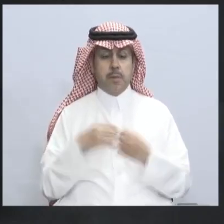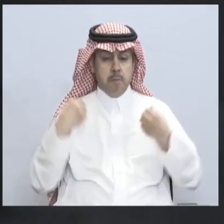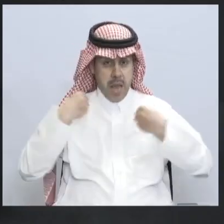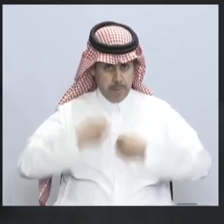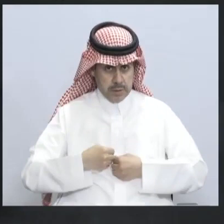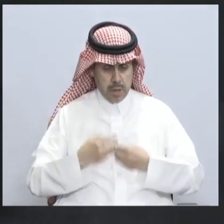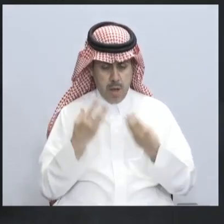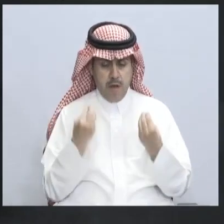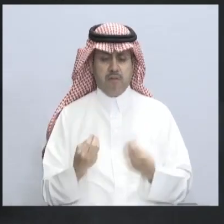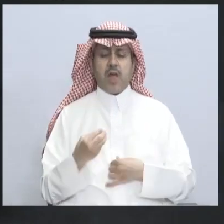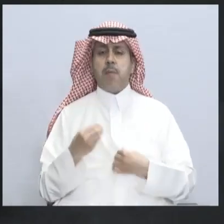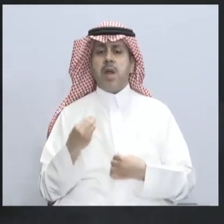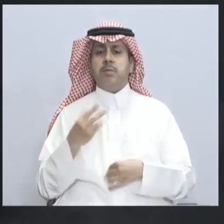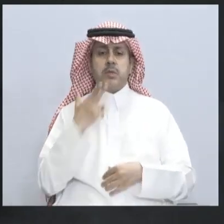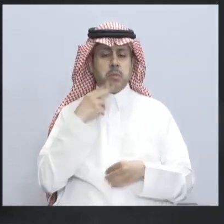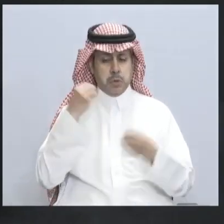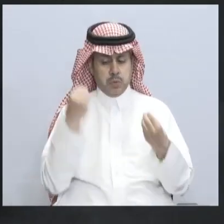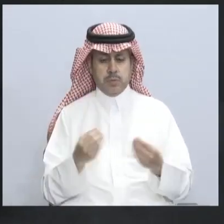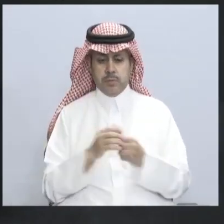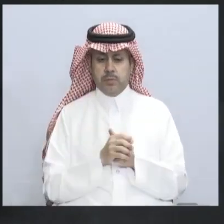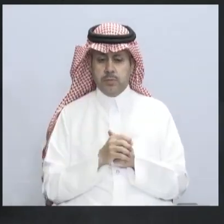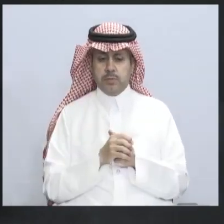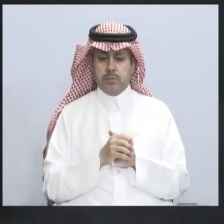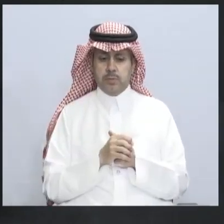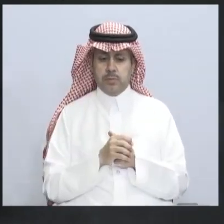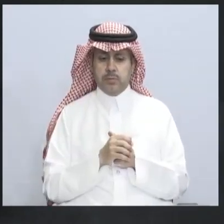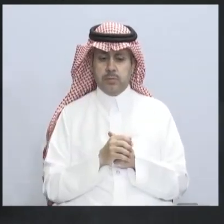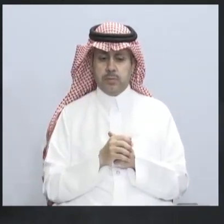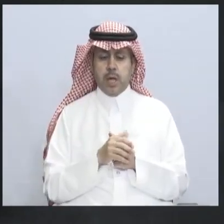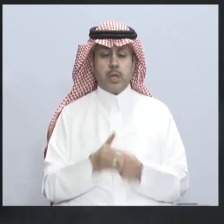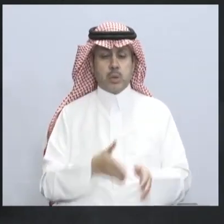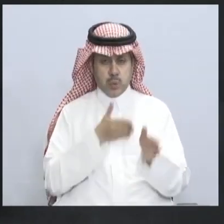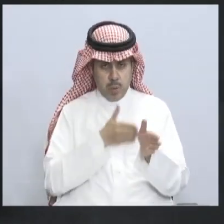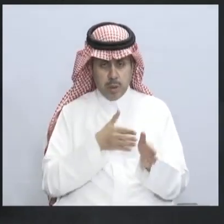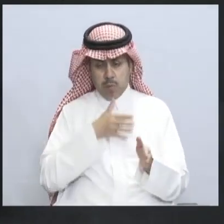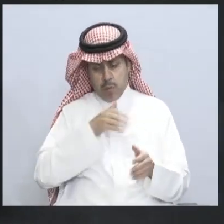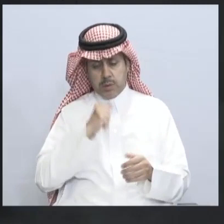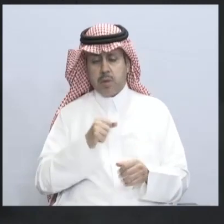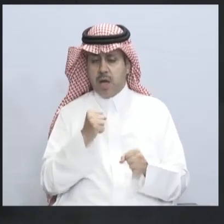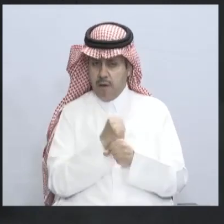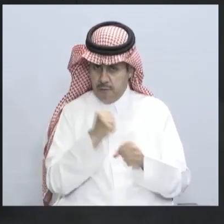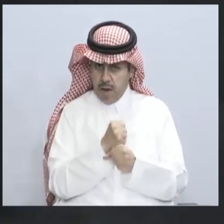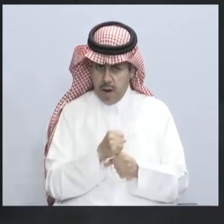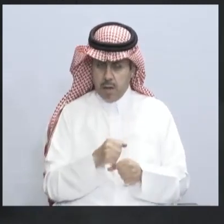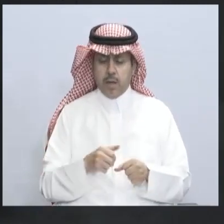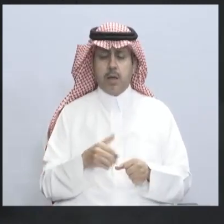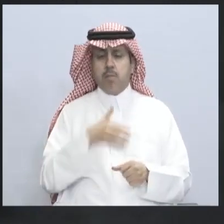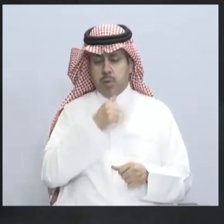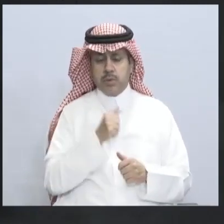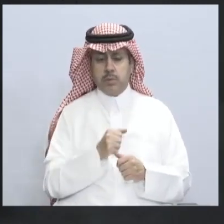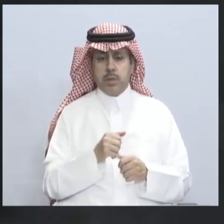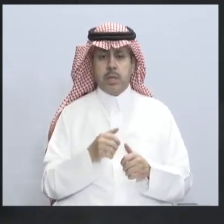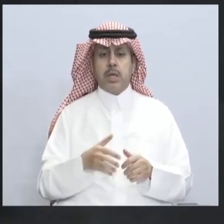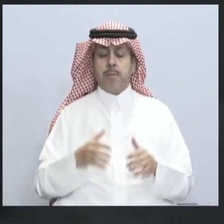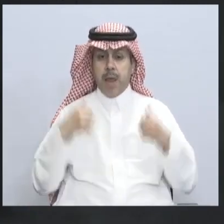ونلبس اجمل الثياب واجود الثياب وهذا كان من هدي النبي عليه الصلاه والسلام حيث كان له